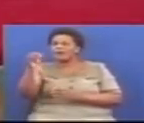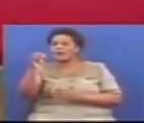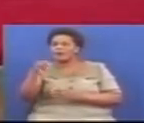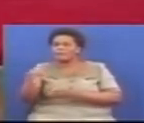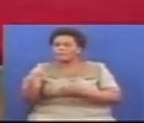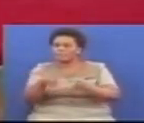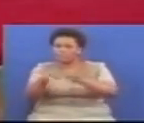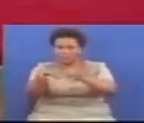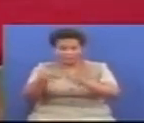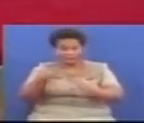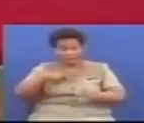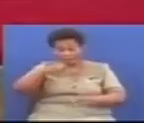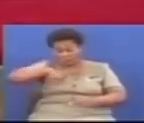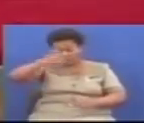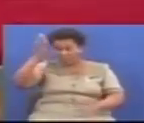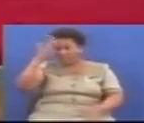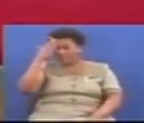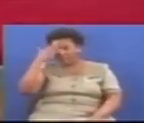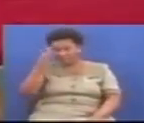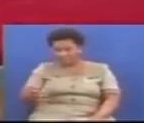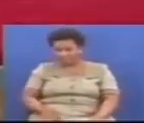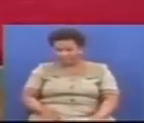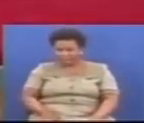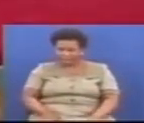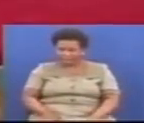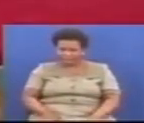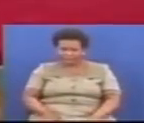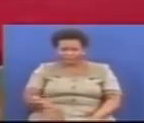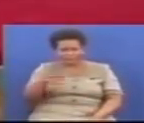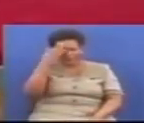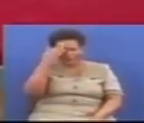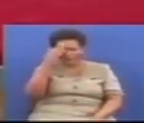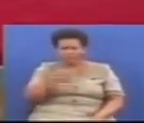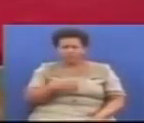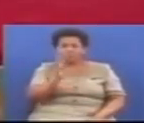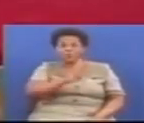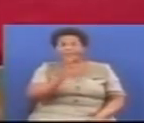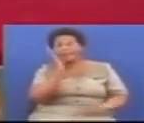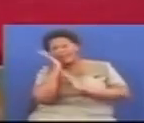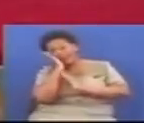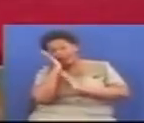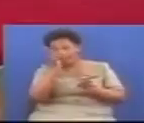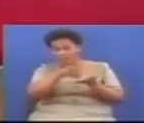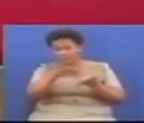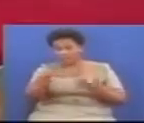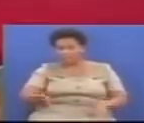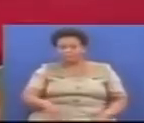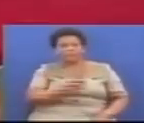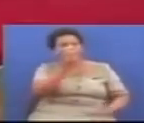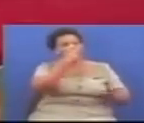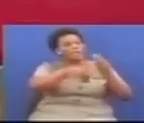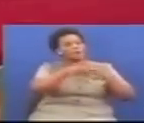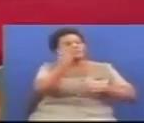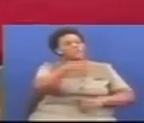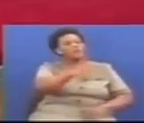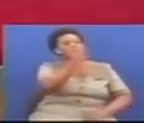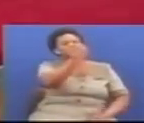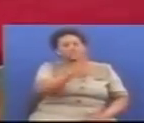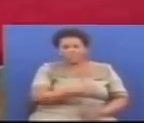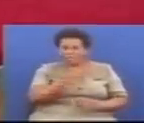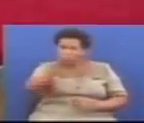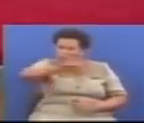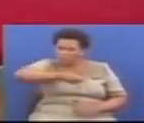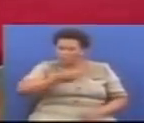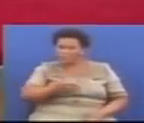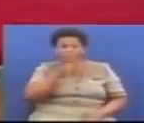Ilala wanalipa posho kwa mwezi shilingi 100,000 wenye viti vya mitaa, na walipa kila baada ya miezi mitatu. Lakini hiyo inategemea na mapato makubwa ya halmashauri